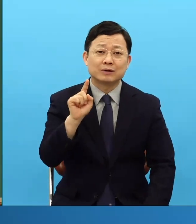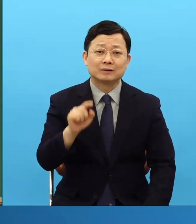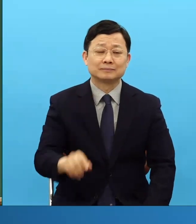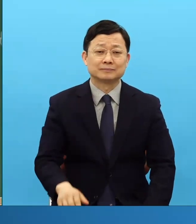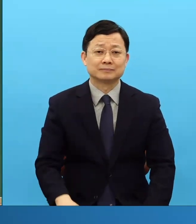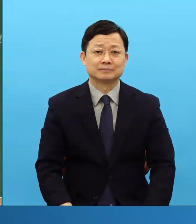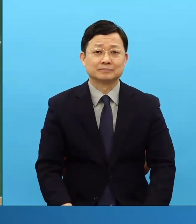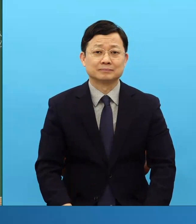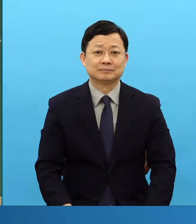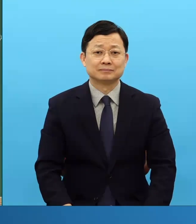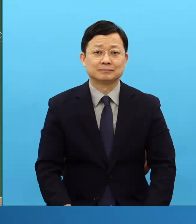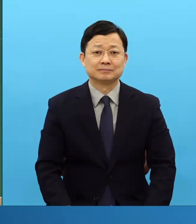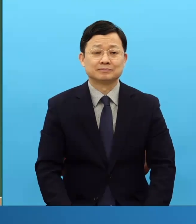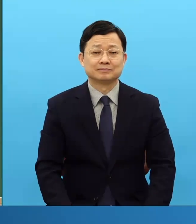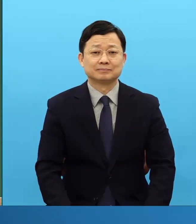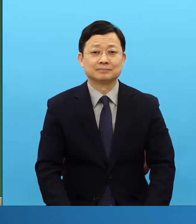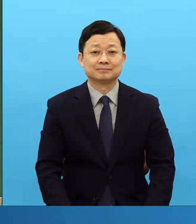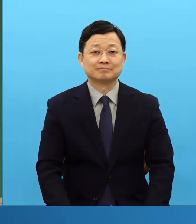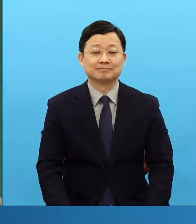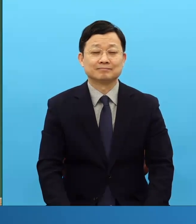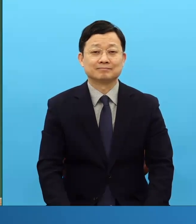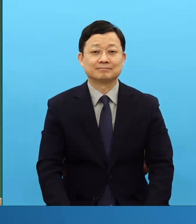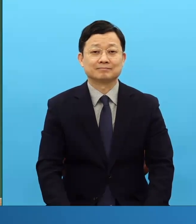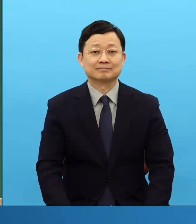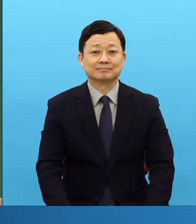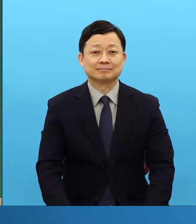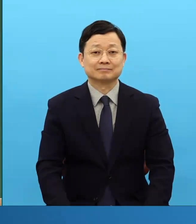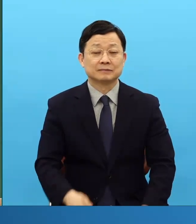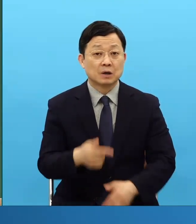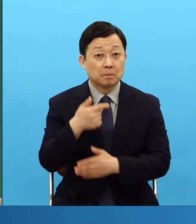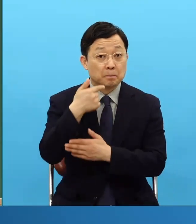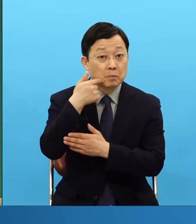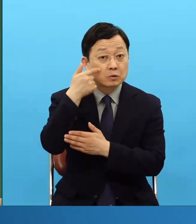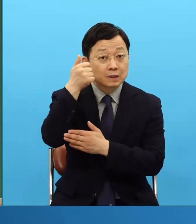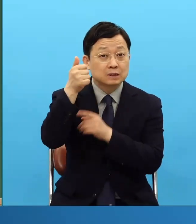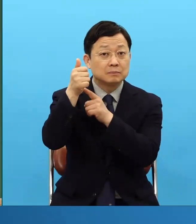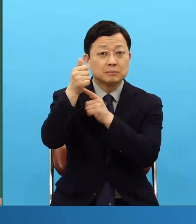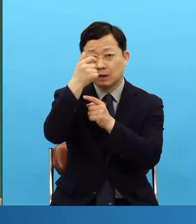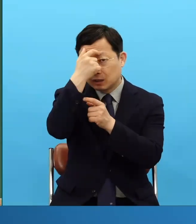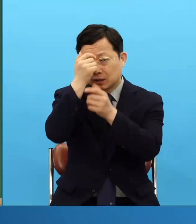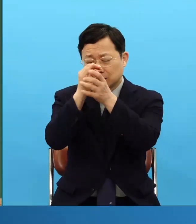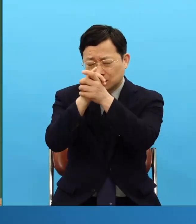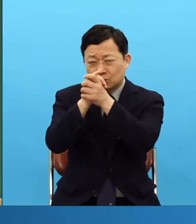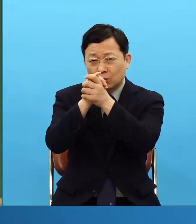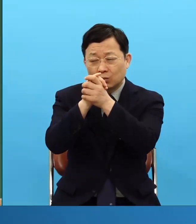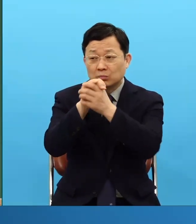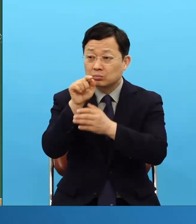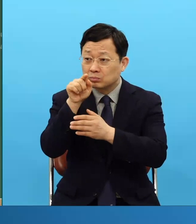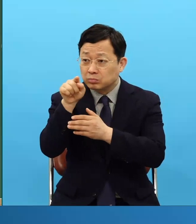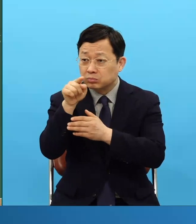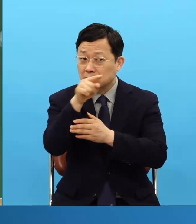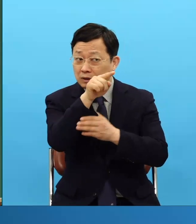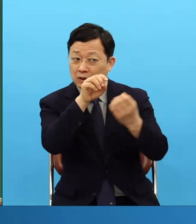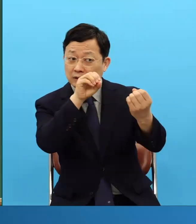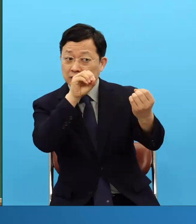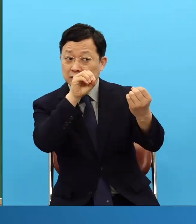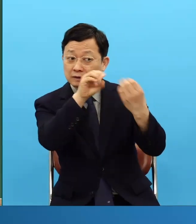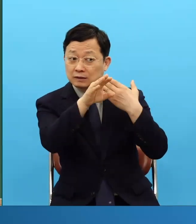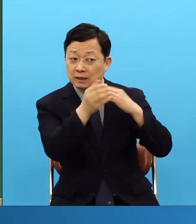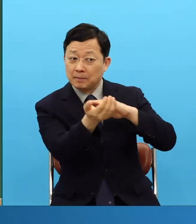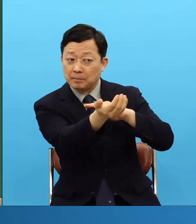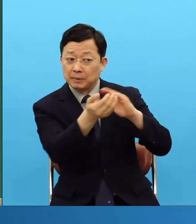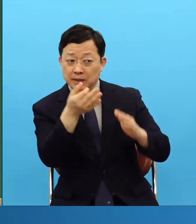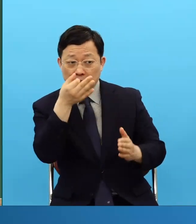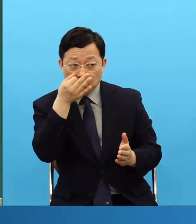축복을 누리기 위해서 되는 거니까 응답이 보여야 돼요. In the case of the pastor, to what extent you should be enjoying the blessings, you should be able to see the